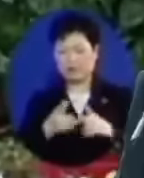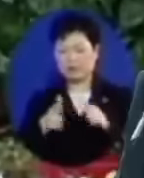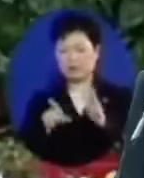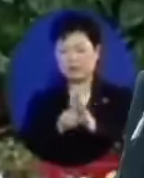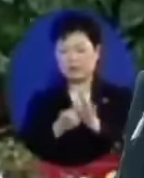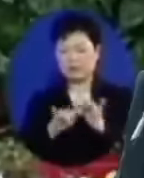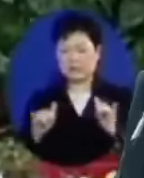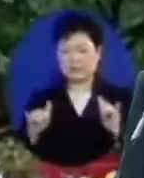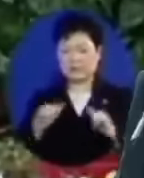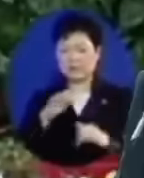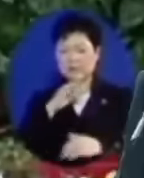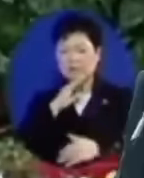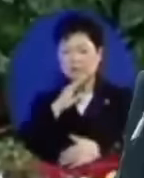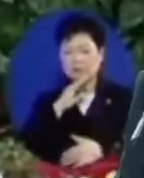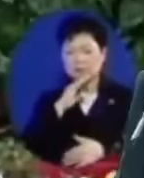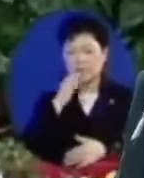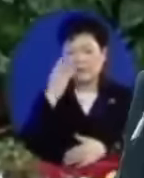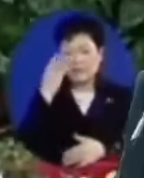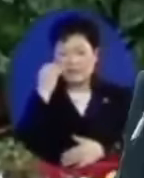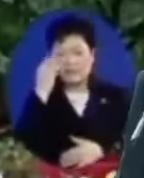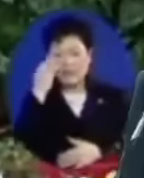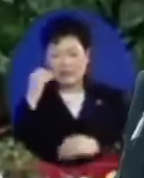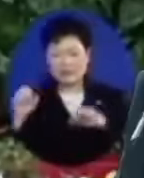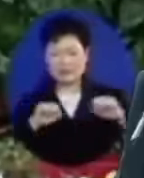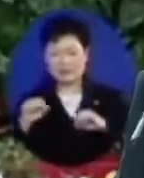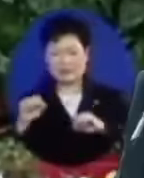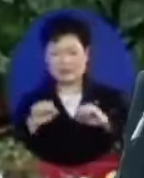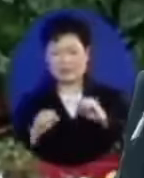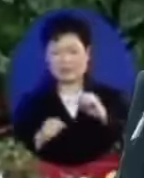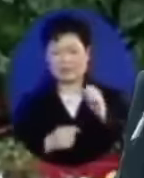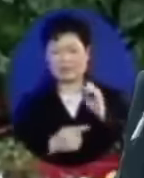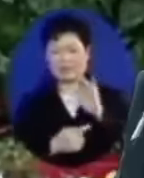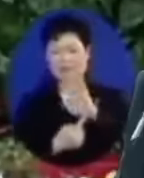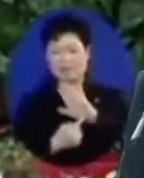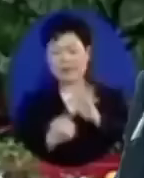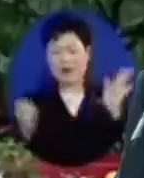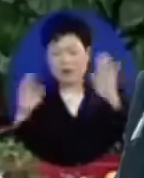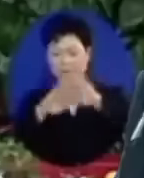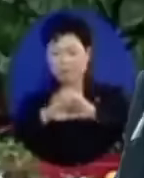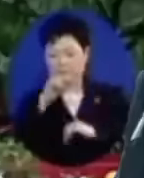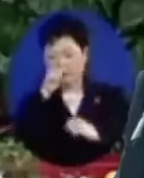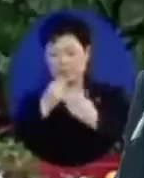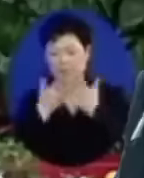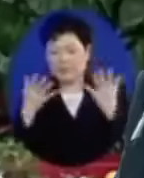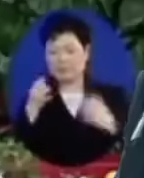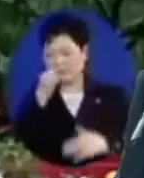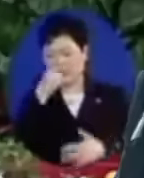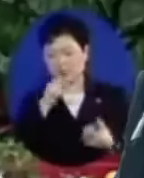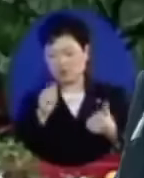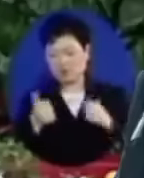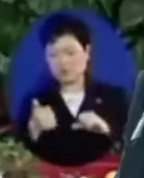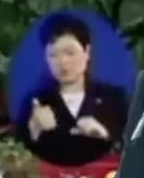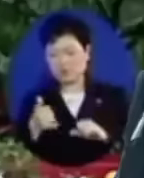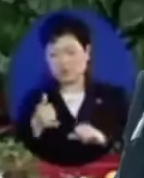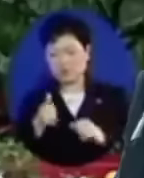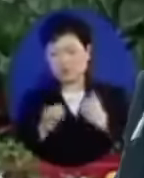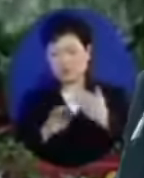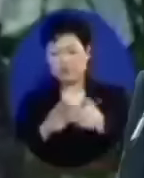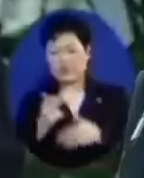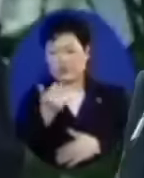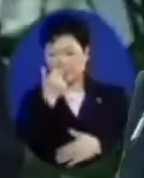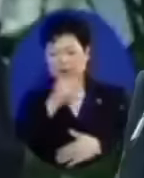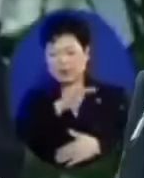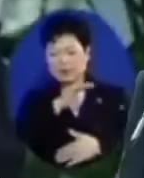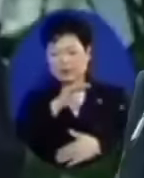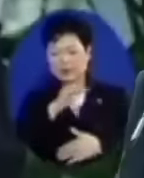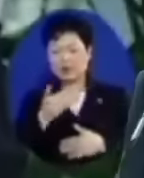사람은 참 희한한 역사가 일어나는 것입니다. 어두움이 있으면 밝음이 있는 것처럼 죽음이 있으면 생명이 우리 속에